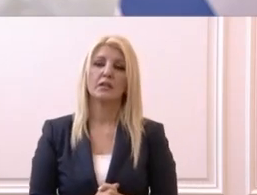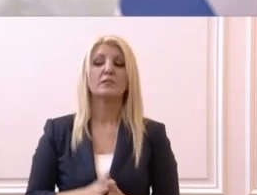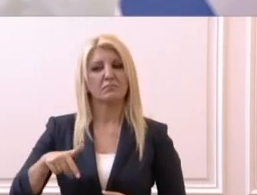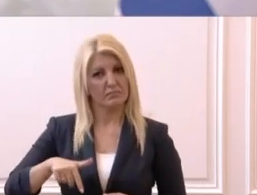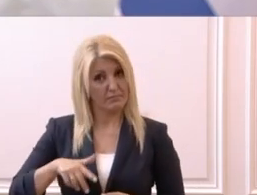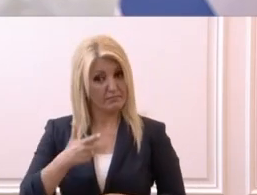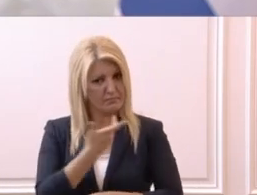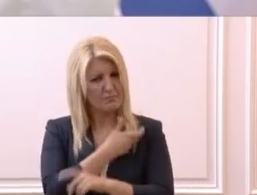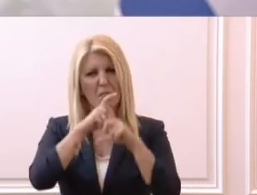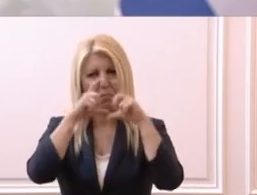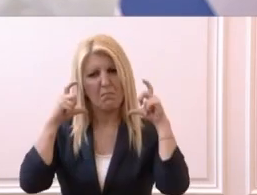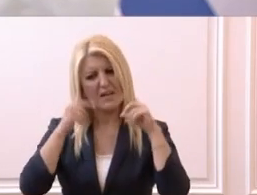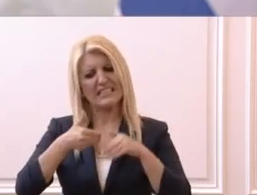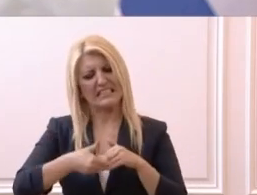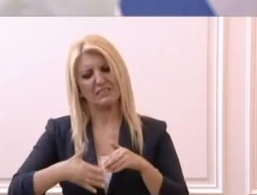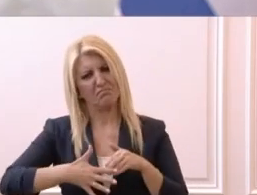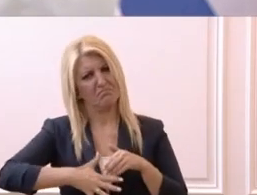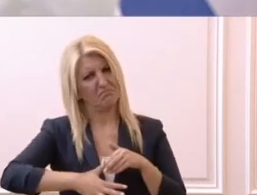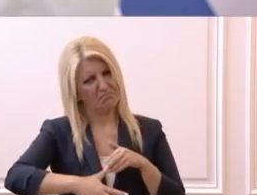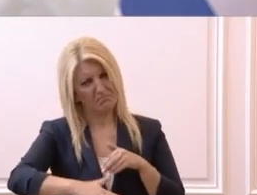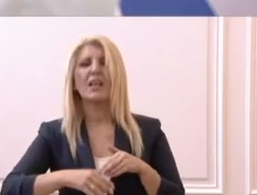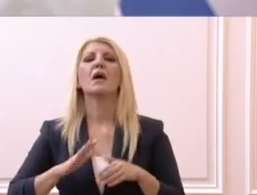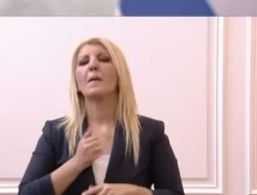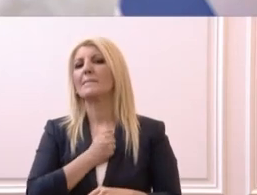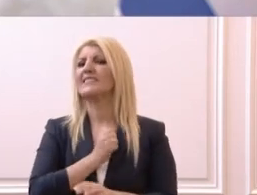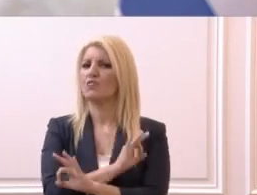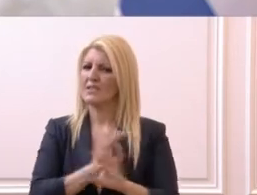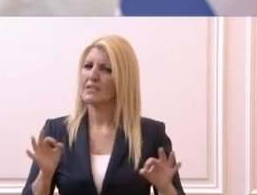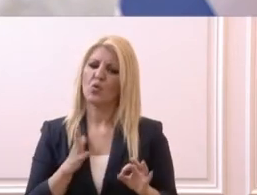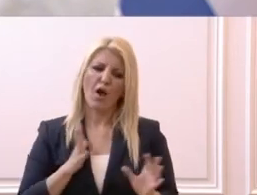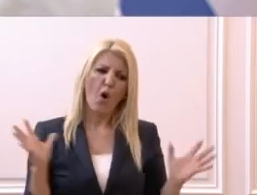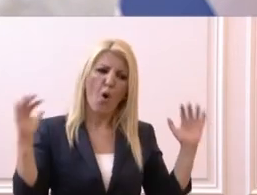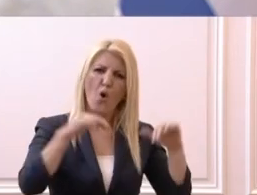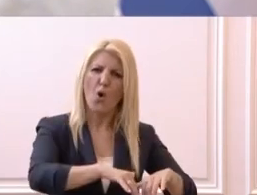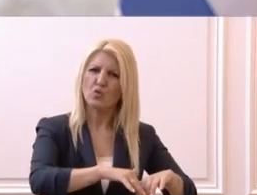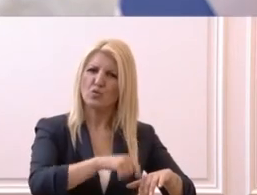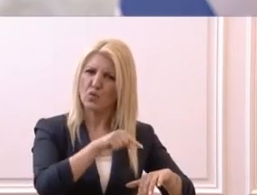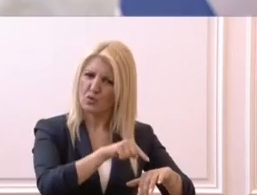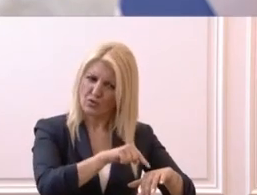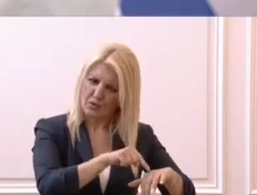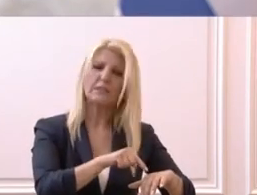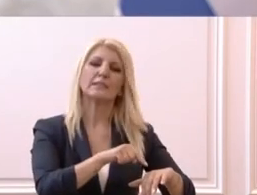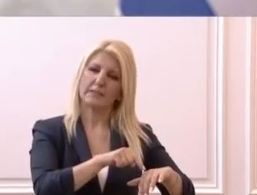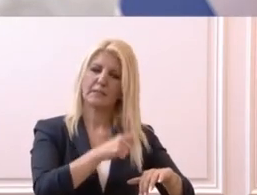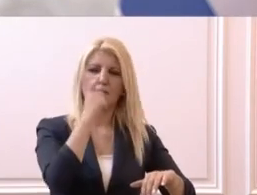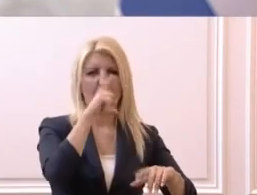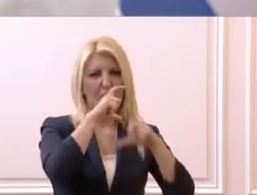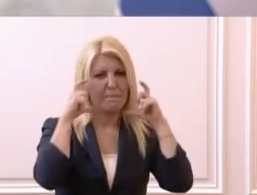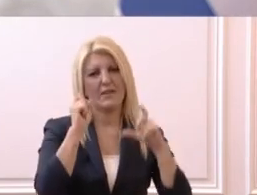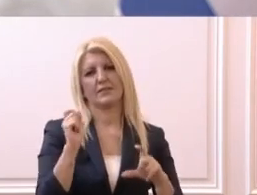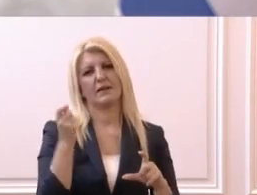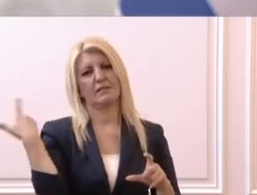κινούνται πιο άνετα σε κλειστούς χώρους, όπου η χωρητικότητα για αυτούς, για τους εμβολιασμένους δηλαδή, θα μπορεί